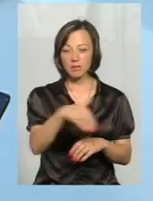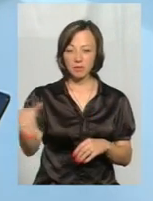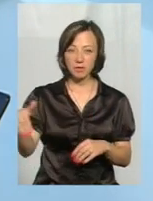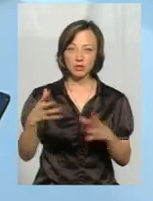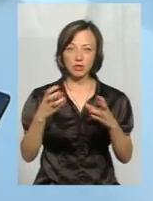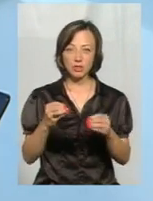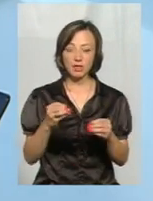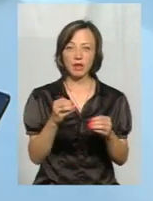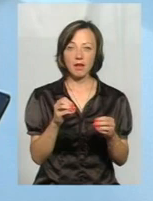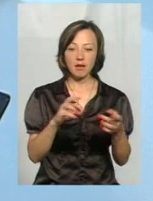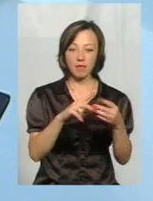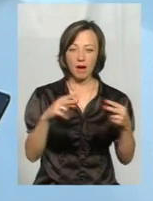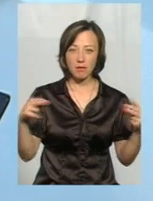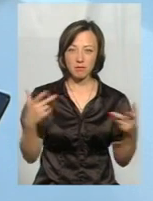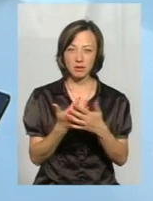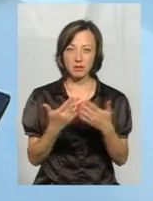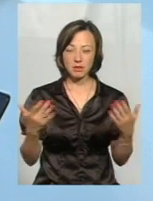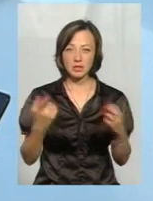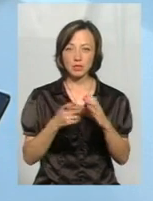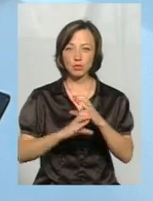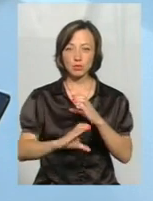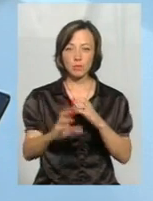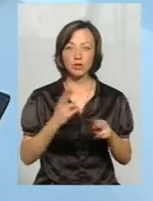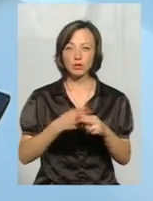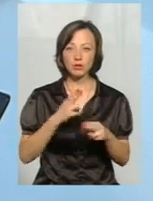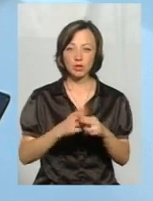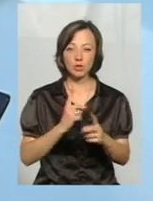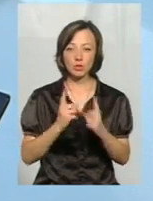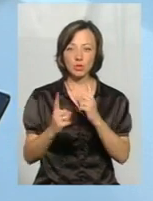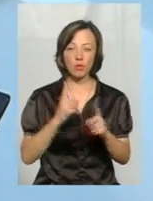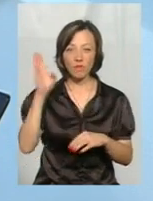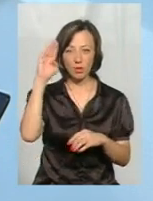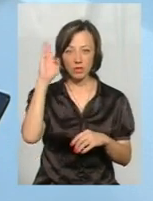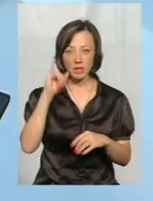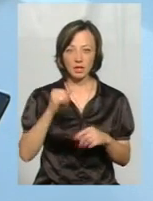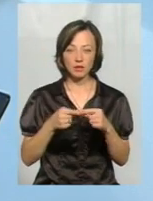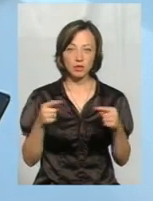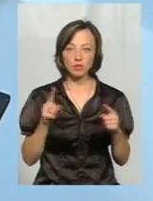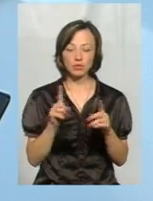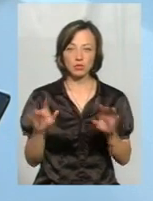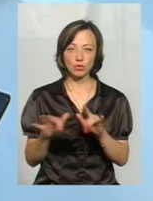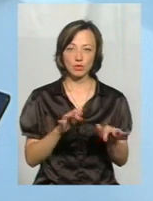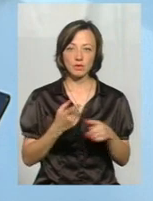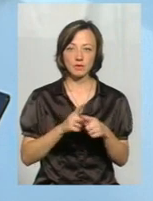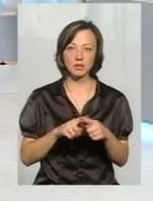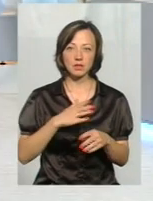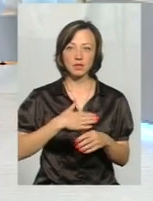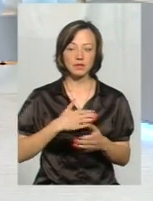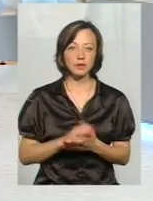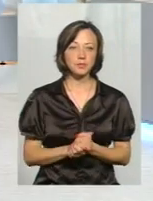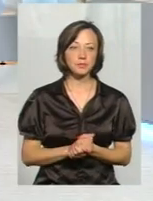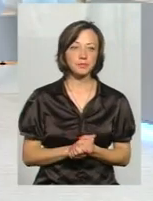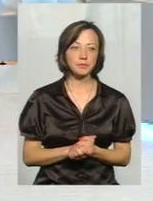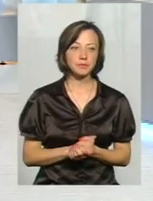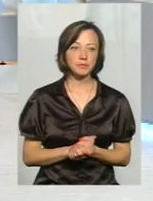колектора мережі, і ці поперечні трубопроводи, вони перешкоджають руху води і всього, що рухається в цих наших колекторах. От проблема